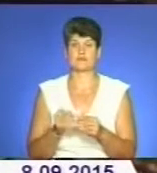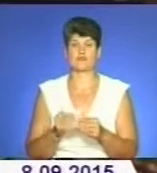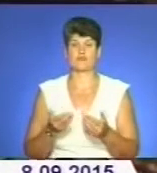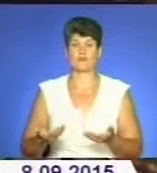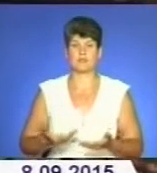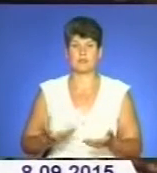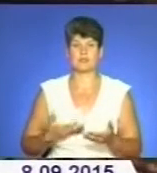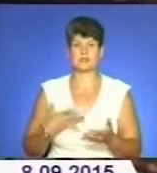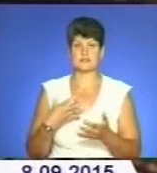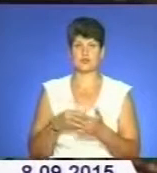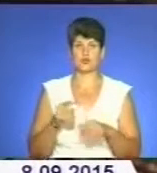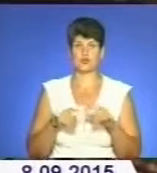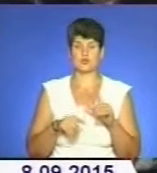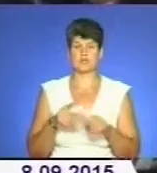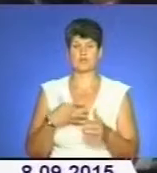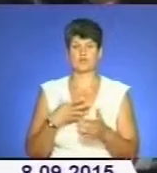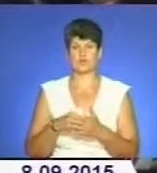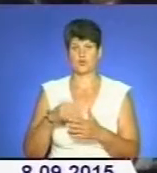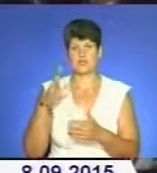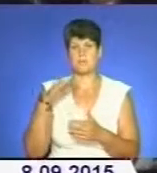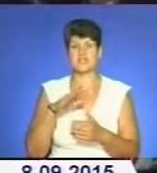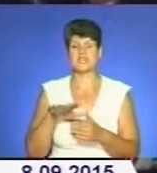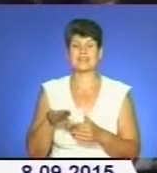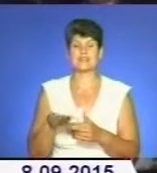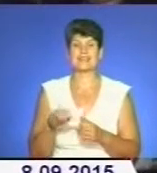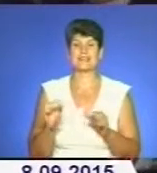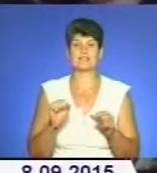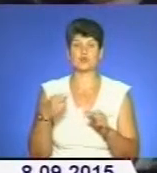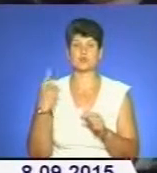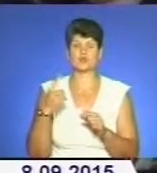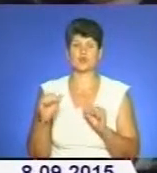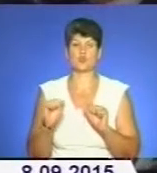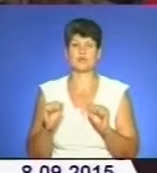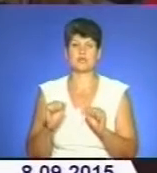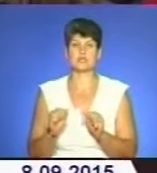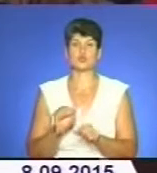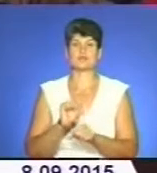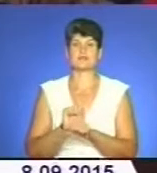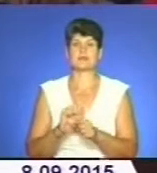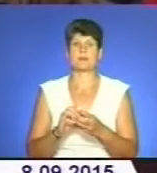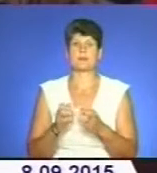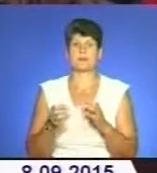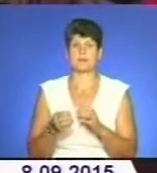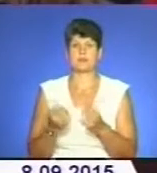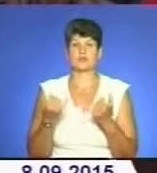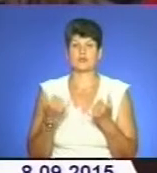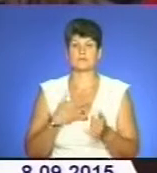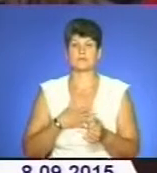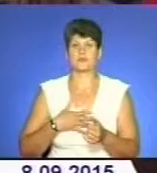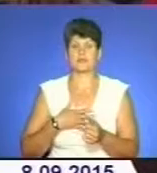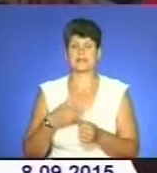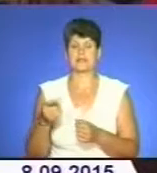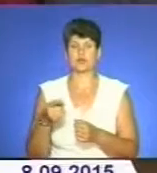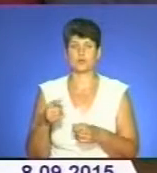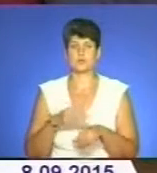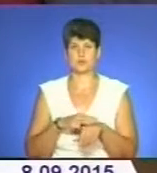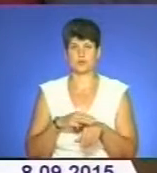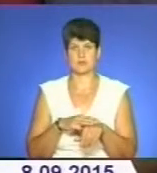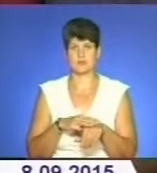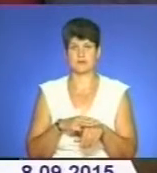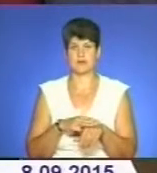родини, свою батьківщину. Керівник обласного управління внутрішніх справ зупинився на проблемах, які сьогодні хвилюють тернопільських міліціонерів